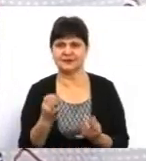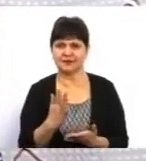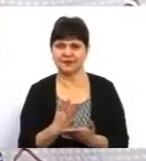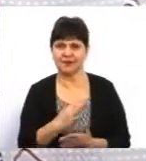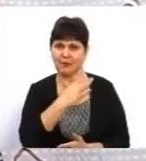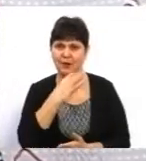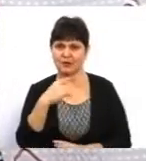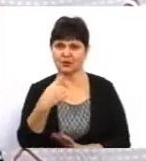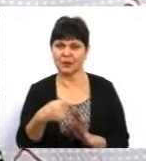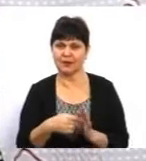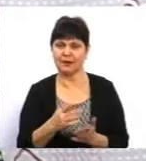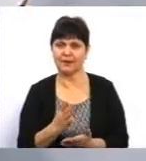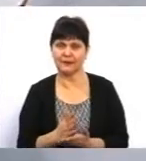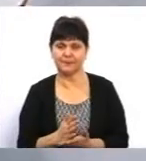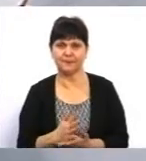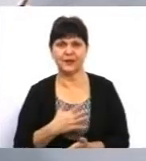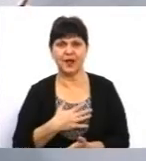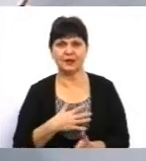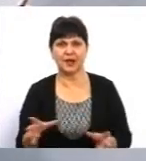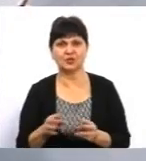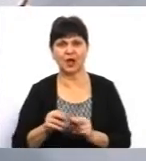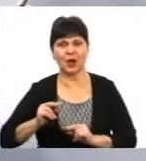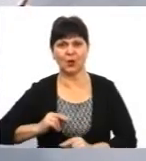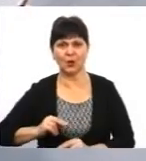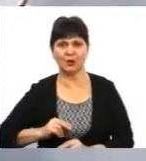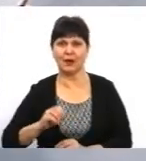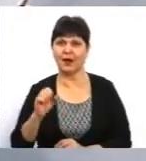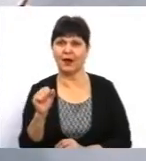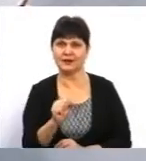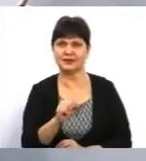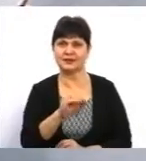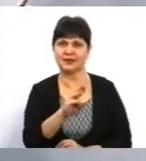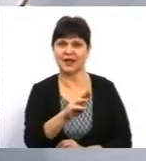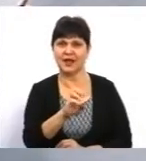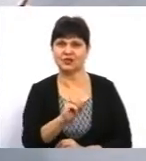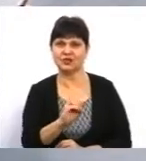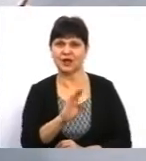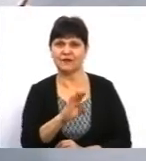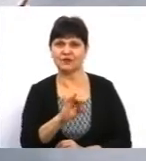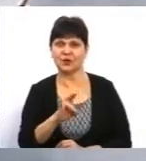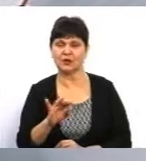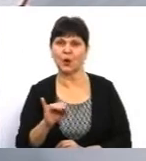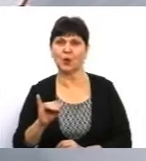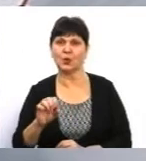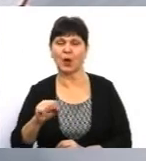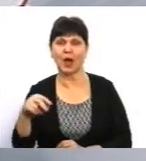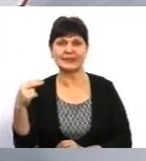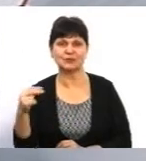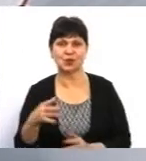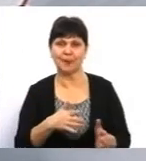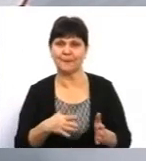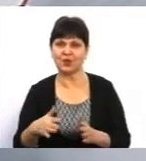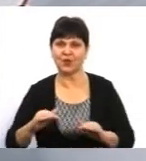запитань. Наша колега Анастасія Шевченко із ЮА Запоріжжя підготувала сюжет про